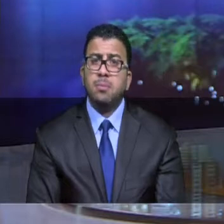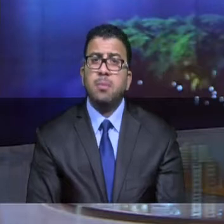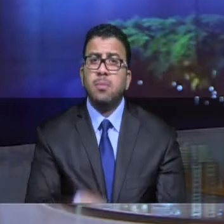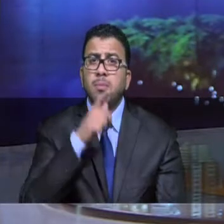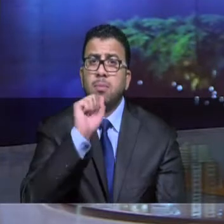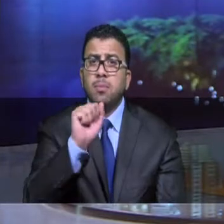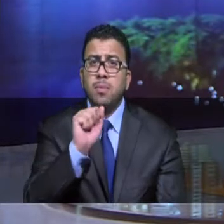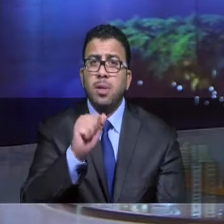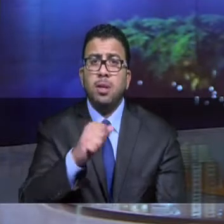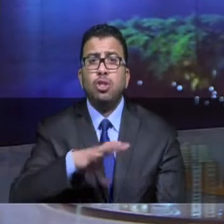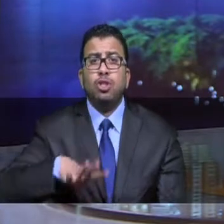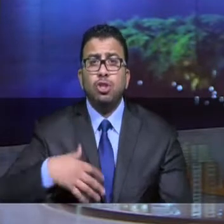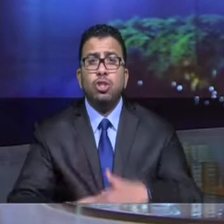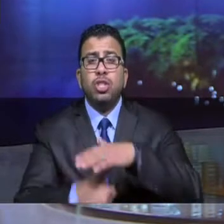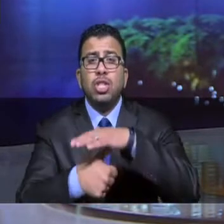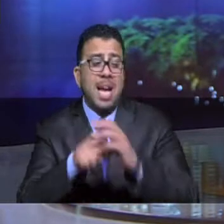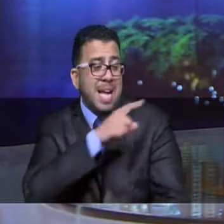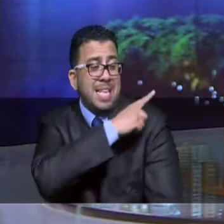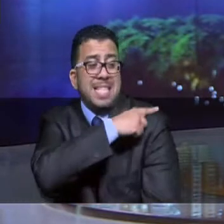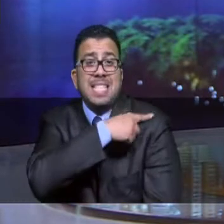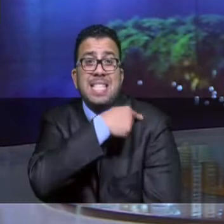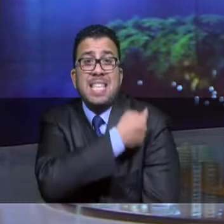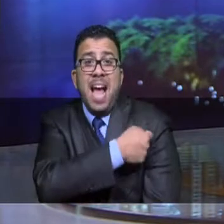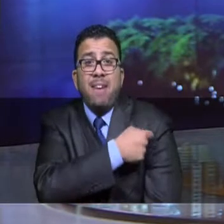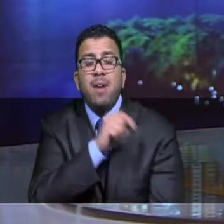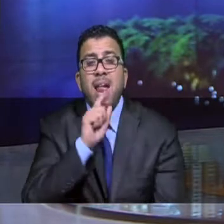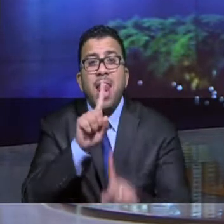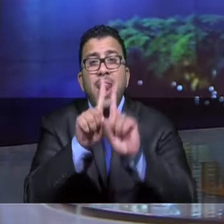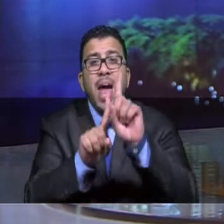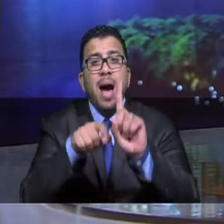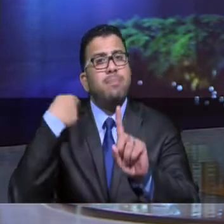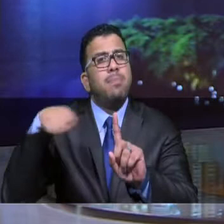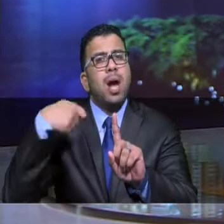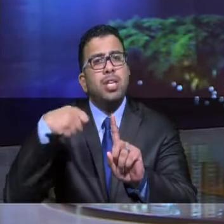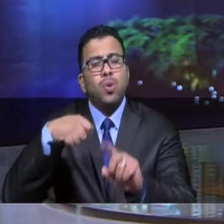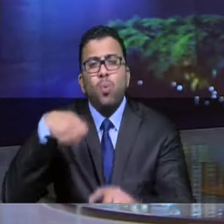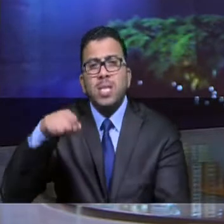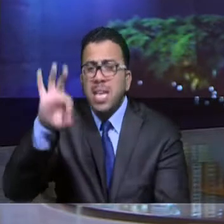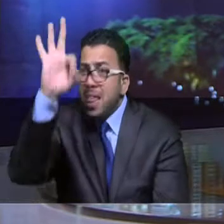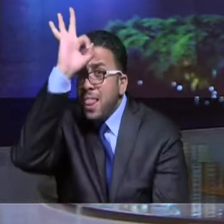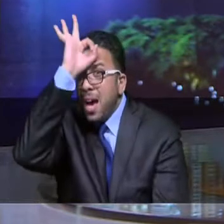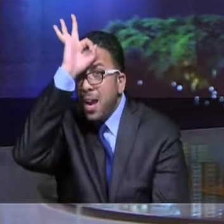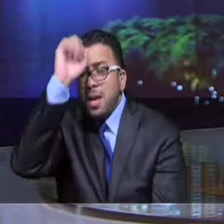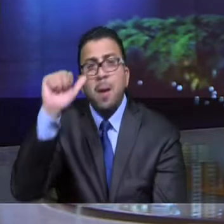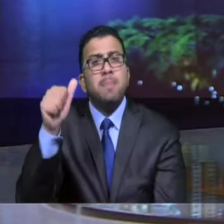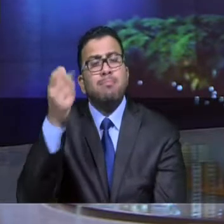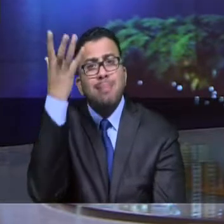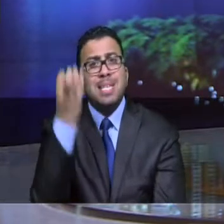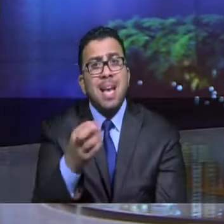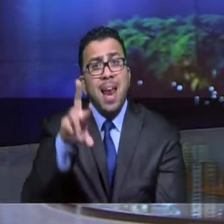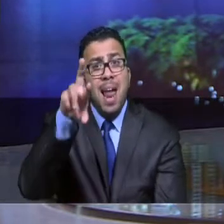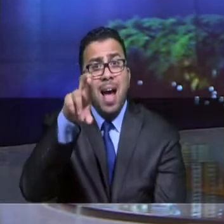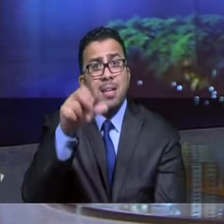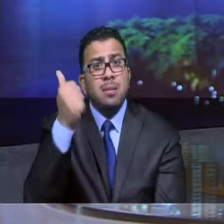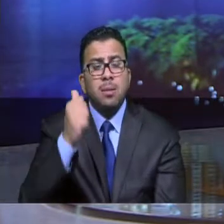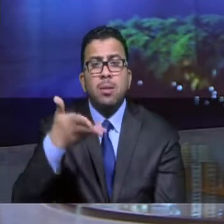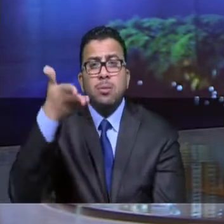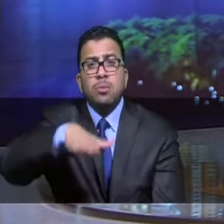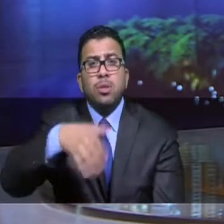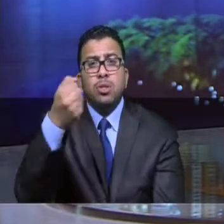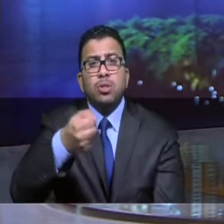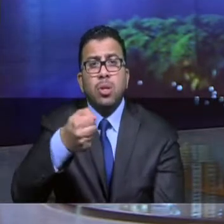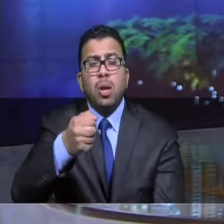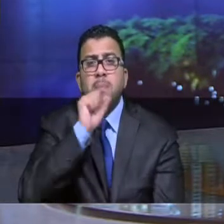إلى ذلك قدم الفريق سمو الشيخ سيف بن زايد آل نهيان نائب رئيس مجلس الوزراء ووزير الداخلية مساء الأحد واجب العزاء إلى